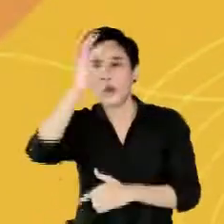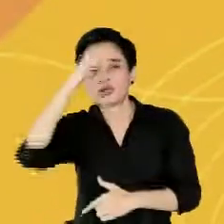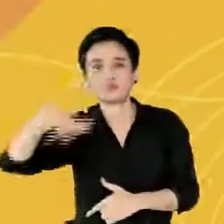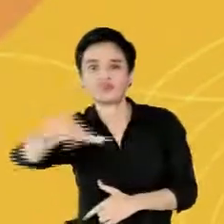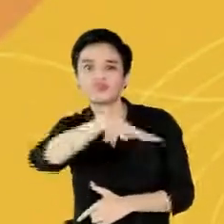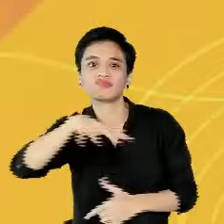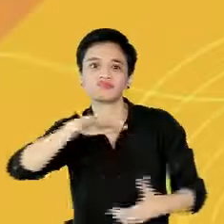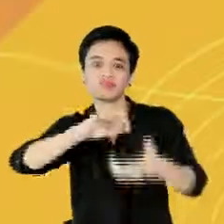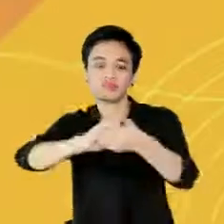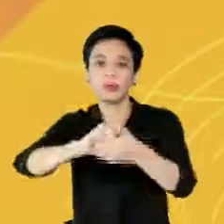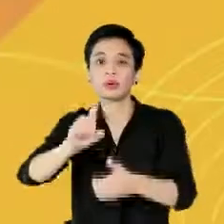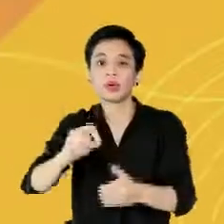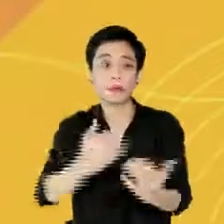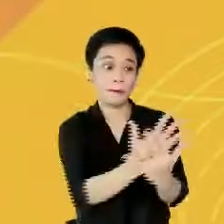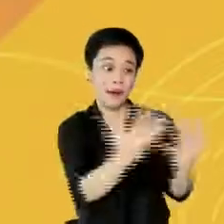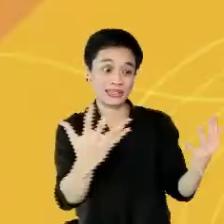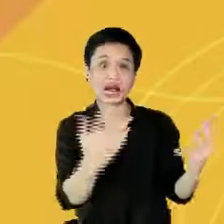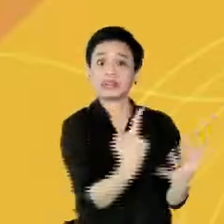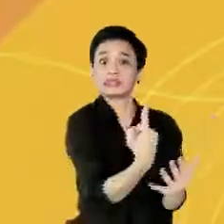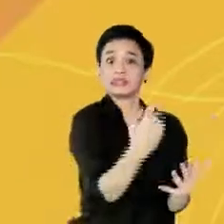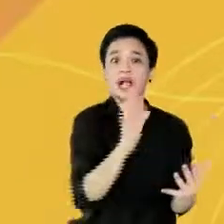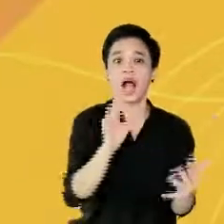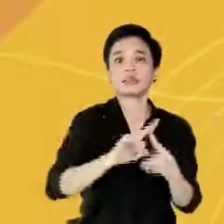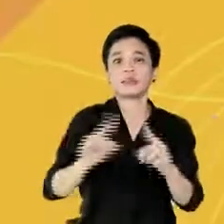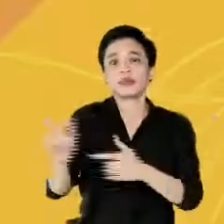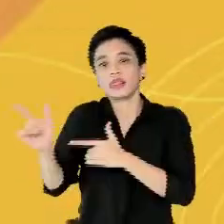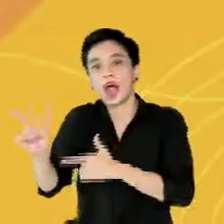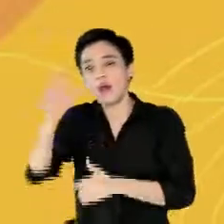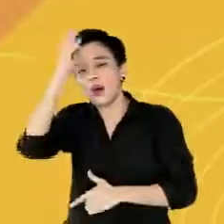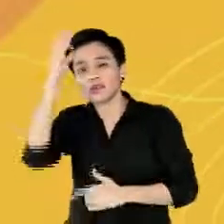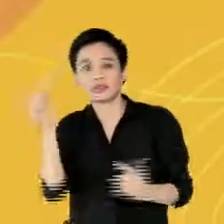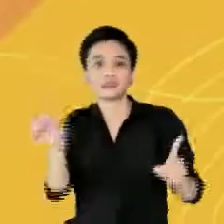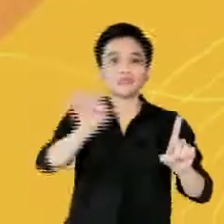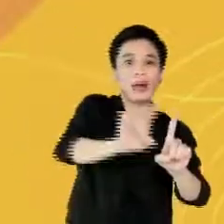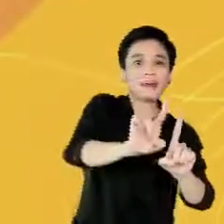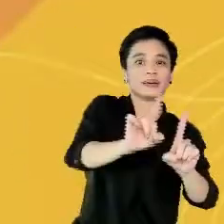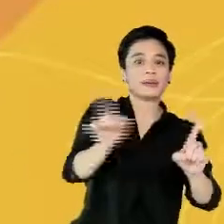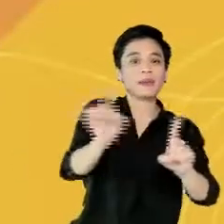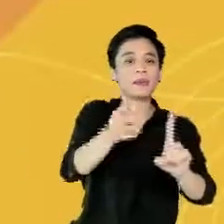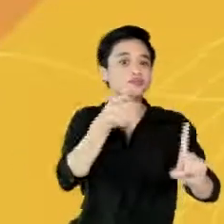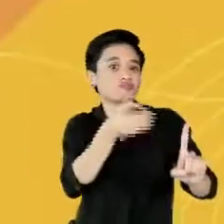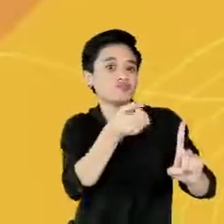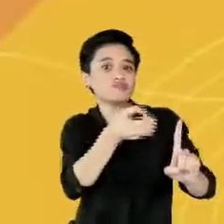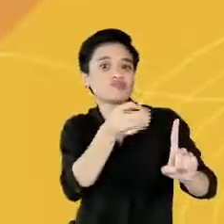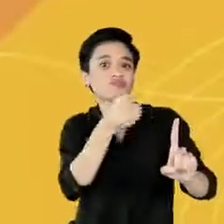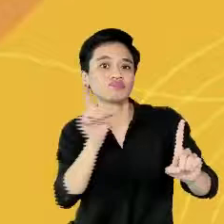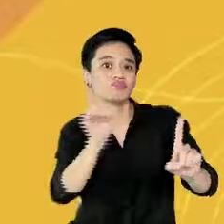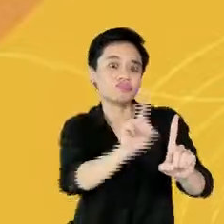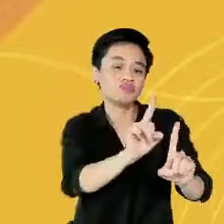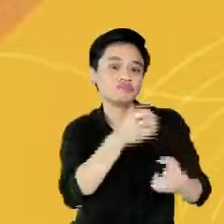memberikan pendampingan kepada masyarakat terhadap kekuatan atau